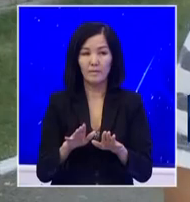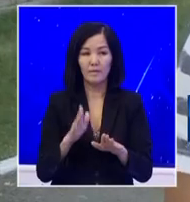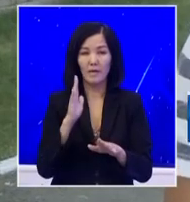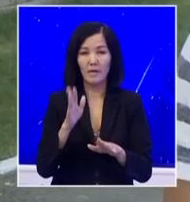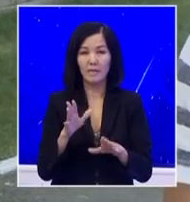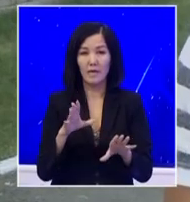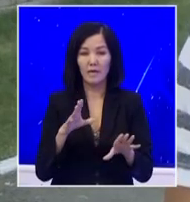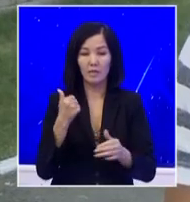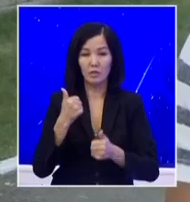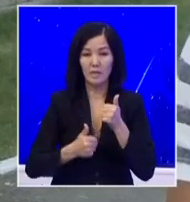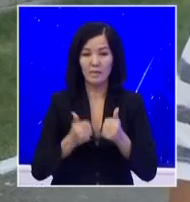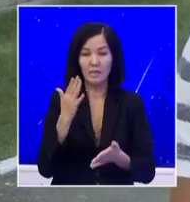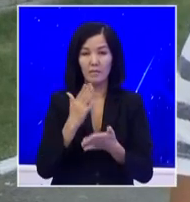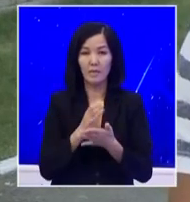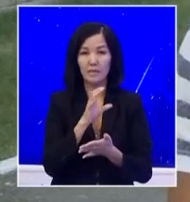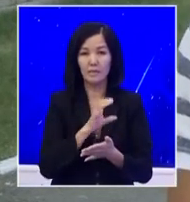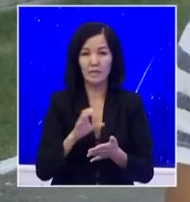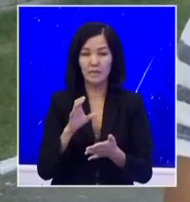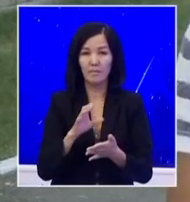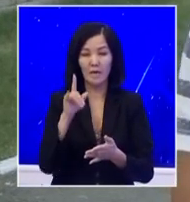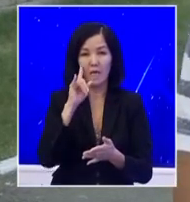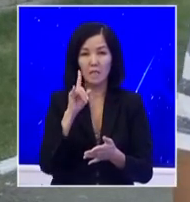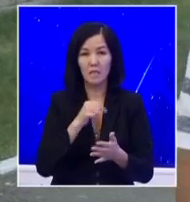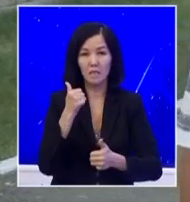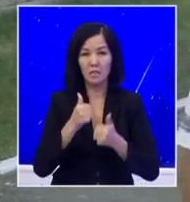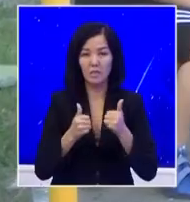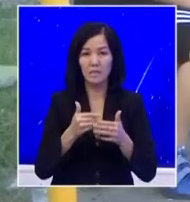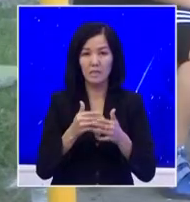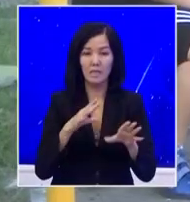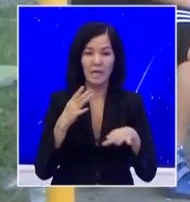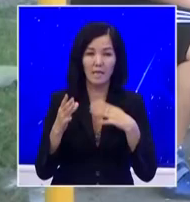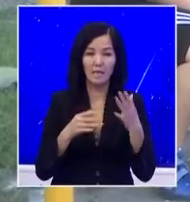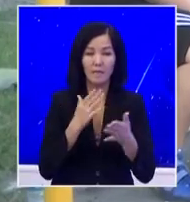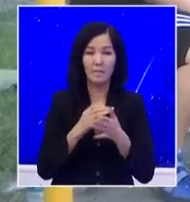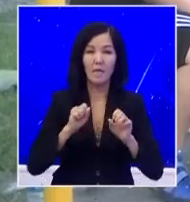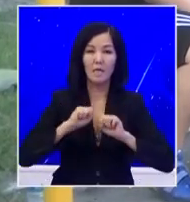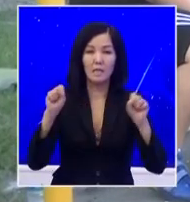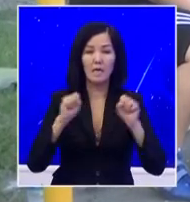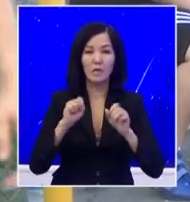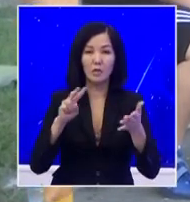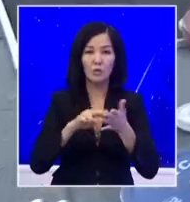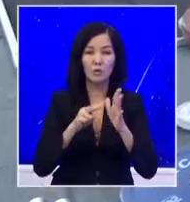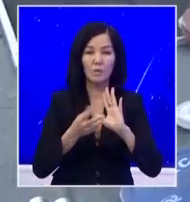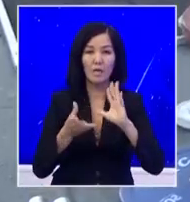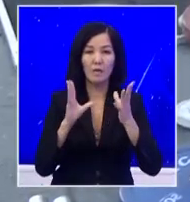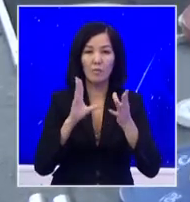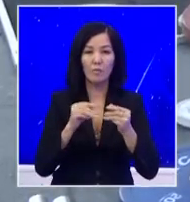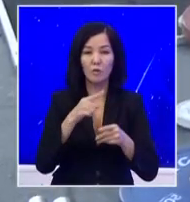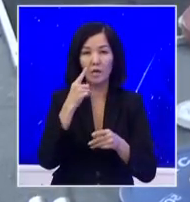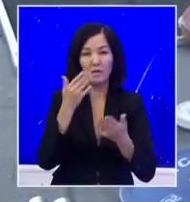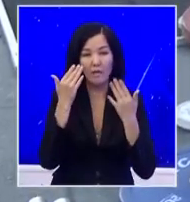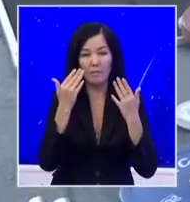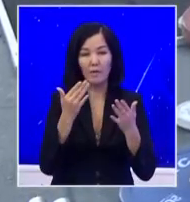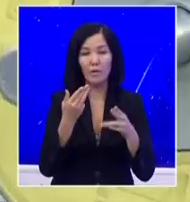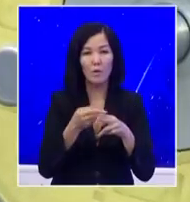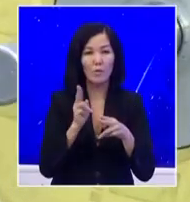енді жарыстар бар. Сентябрьде Қазақстан болады. Соған дайындалу керек. Зілтемершілер алдағы жоспарлар туралы әзірге ештеңе айта алмайды,